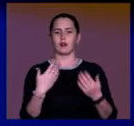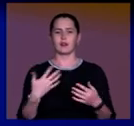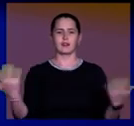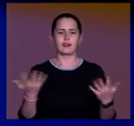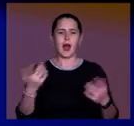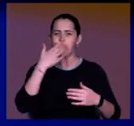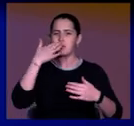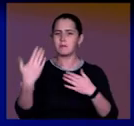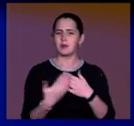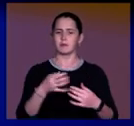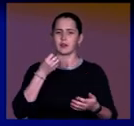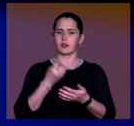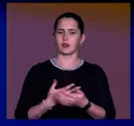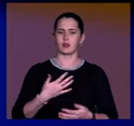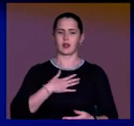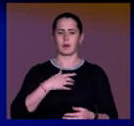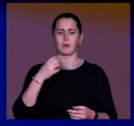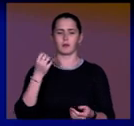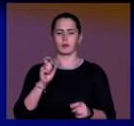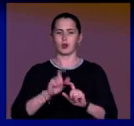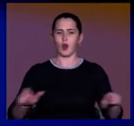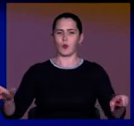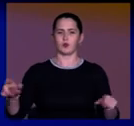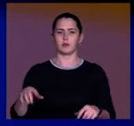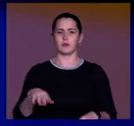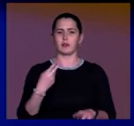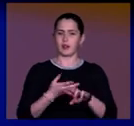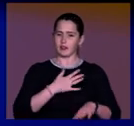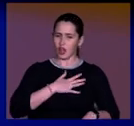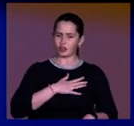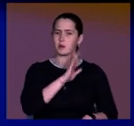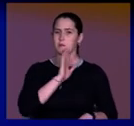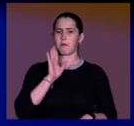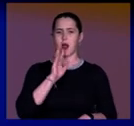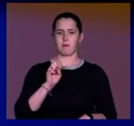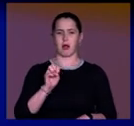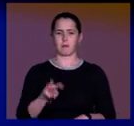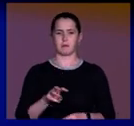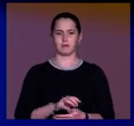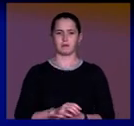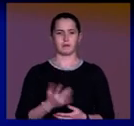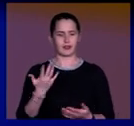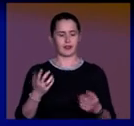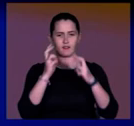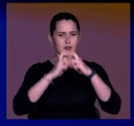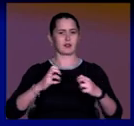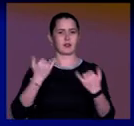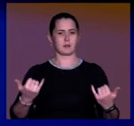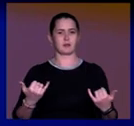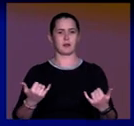самым близким самым дорогим нам людям к нашим мамам а сейчас давайте проанализируем